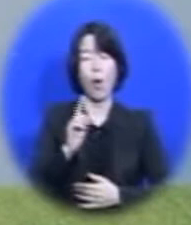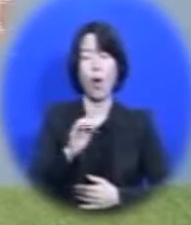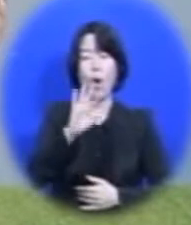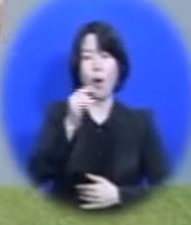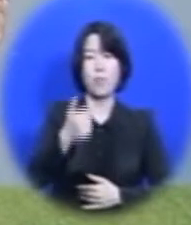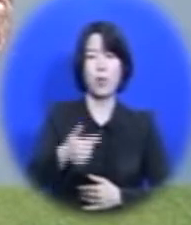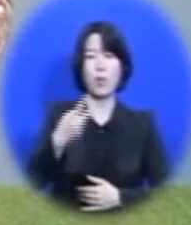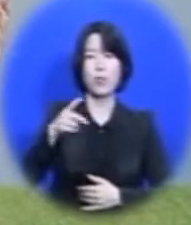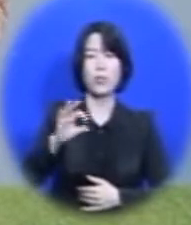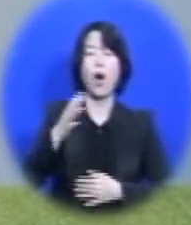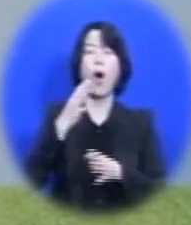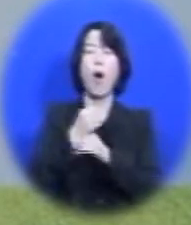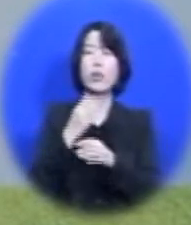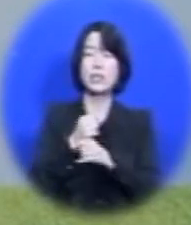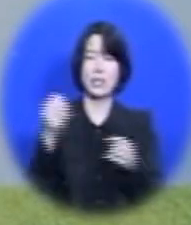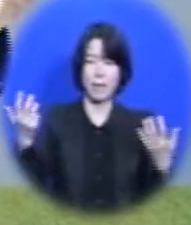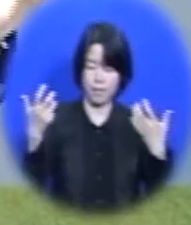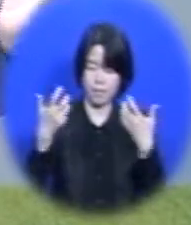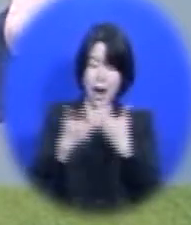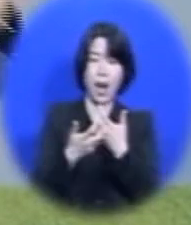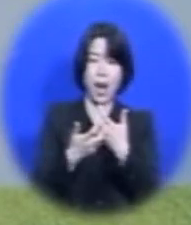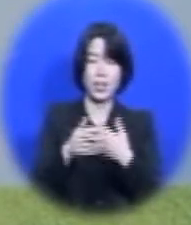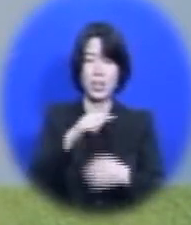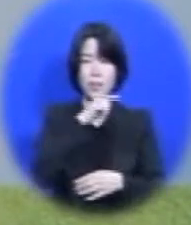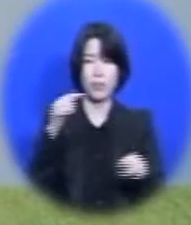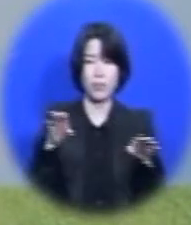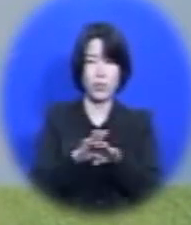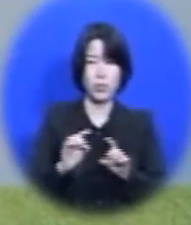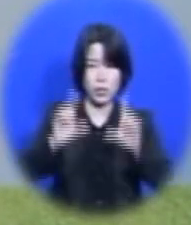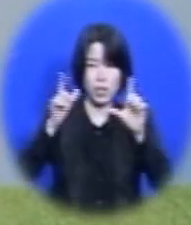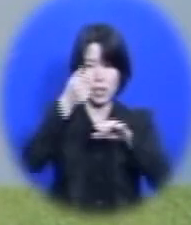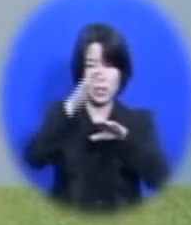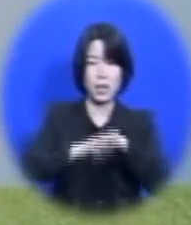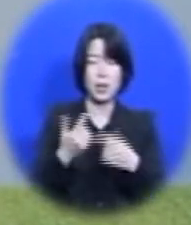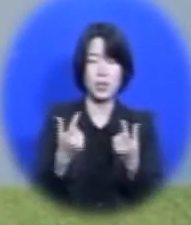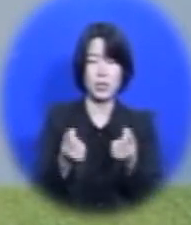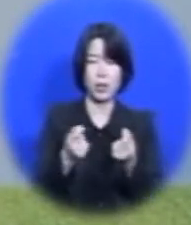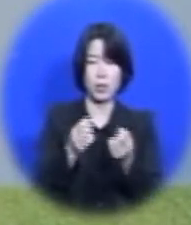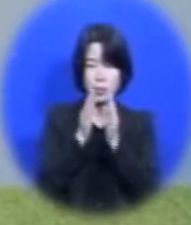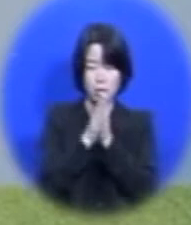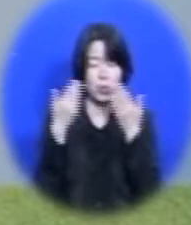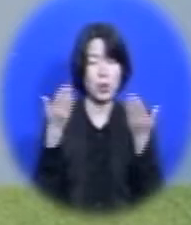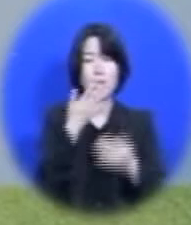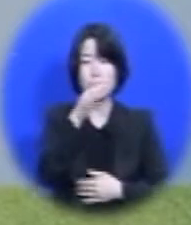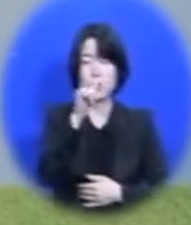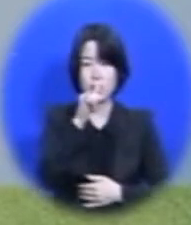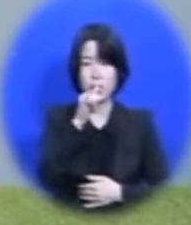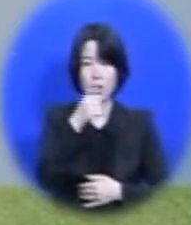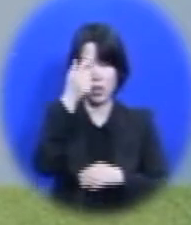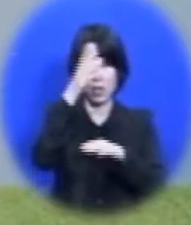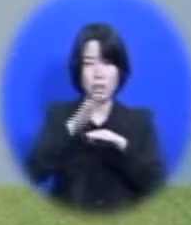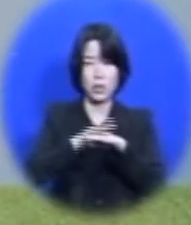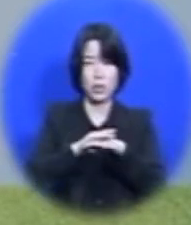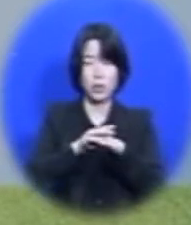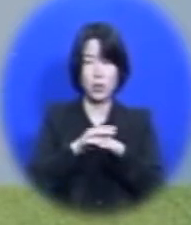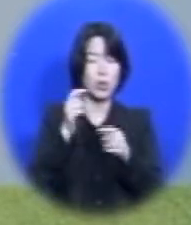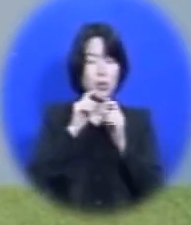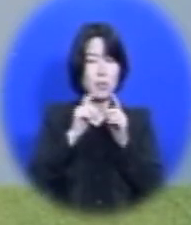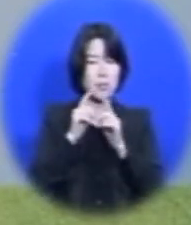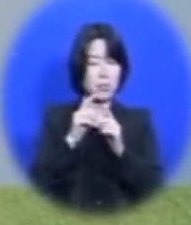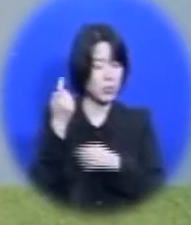본당이 가득 차서 이 주일 예배처럼 이렇게 기도할 수 있을까? 기도 소리만 들으면 사람은 꽉 찼는데